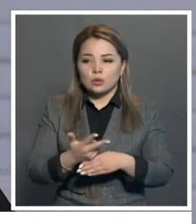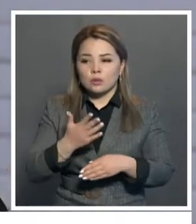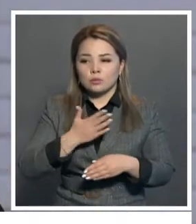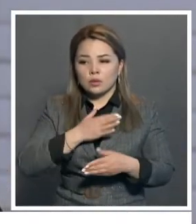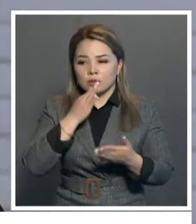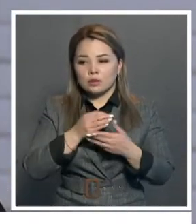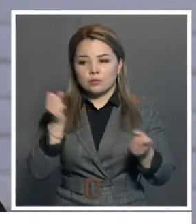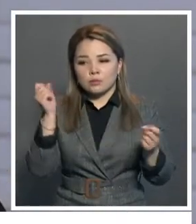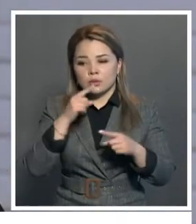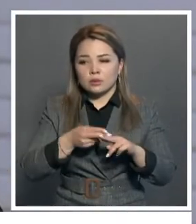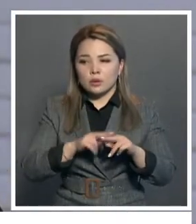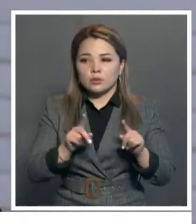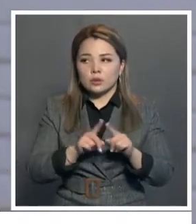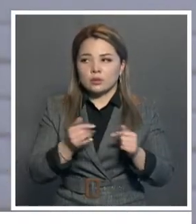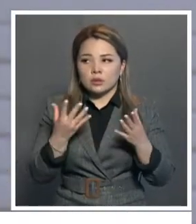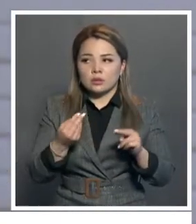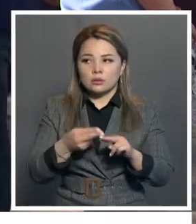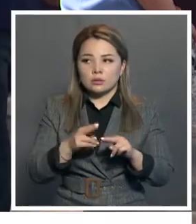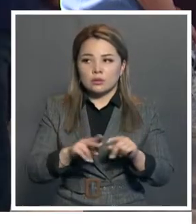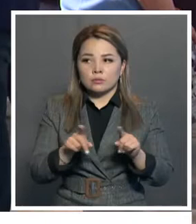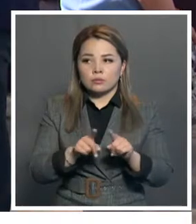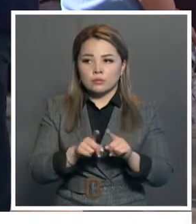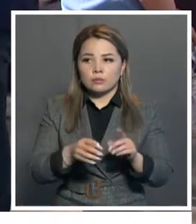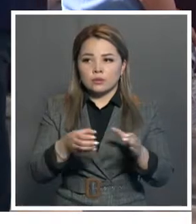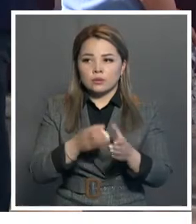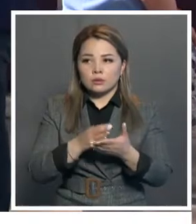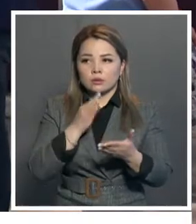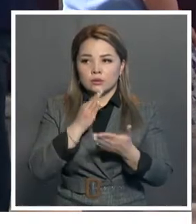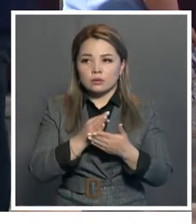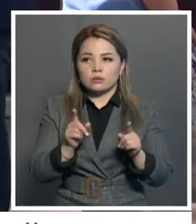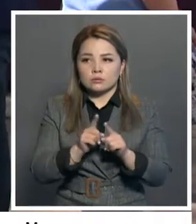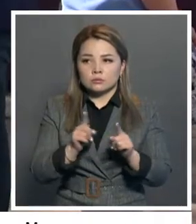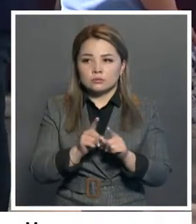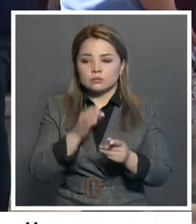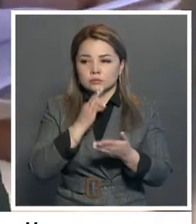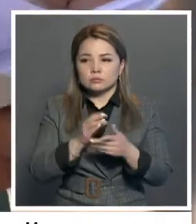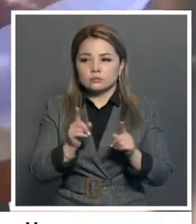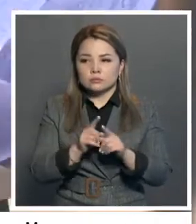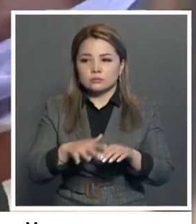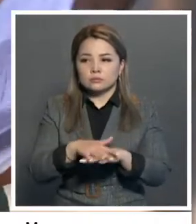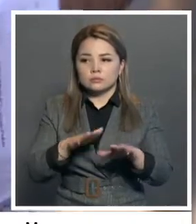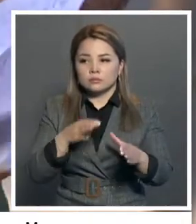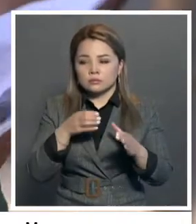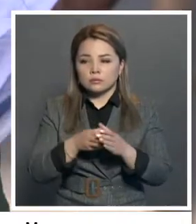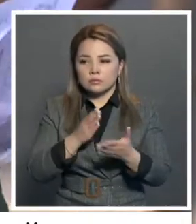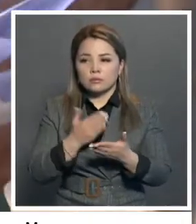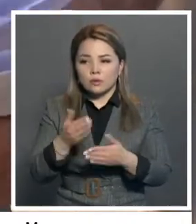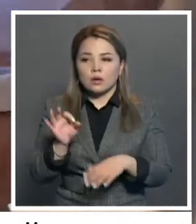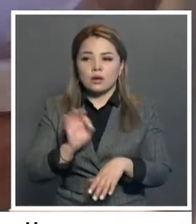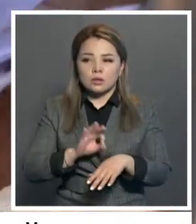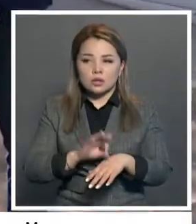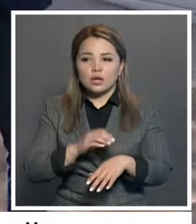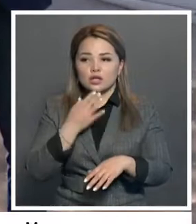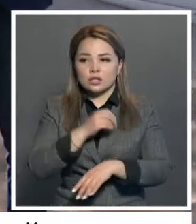отырмыз, бұның өтірік екен. Содан қазіргі шейін алданып жүрміз. Шағымданушылардың көбі былтырдан бері пәтер жалдап тұрып жатқандарын айтады. Ауырып қалса